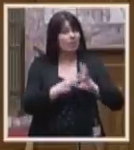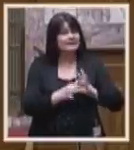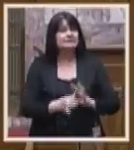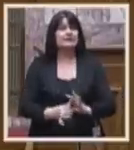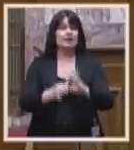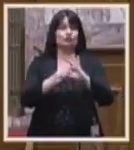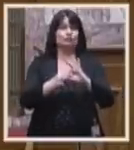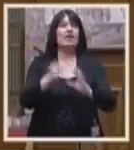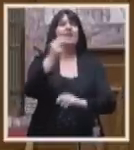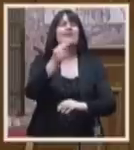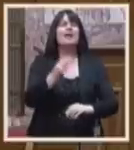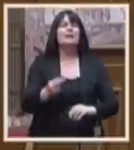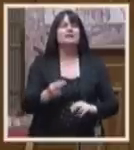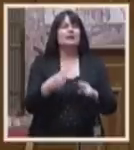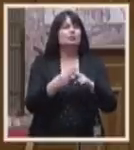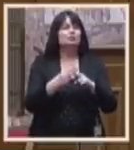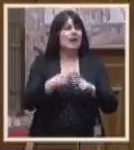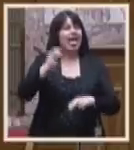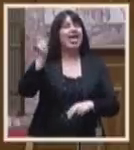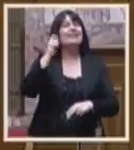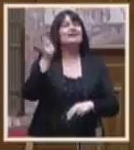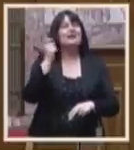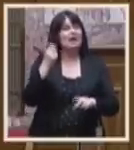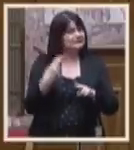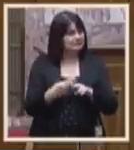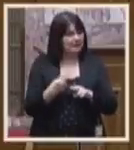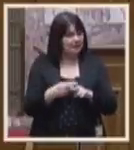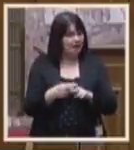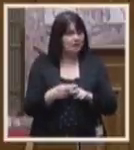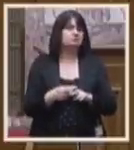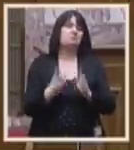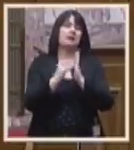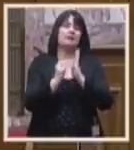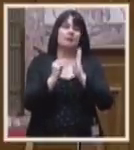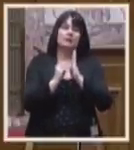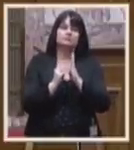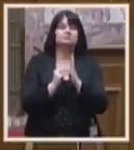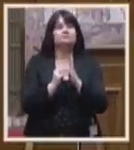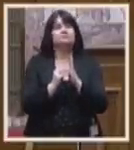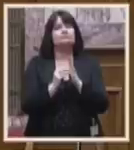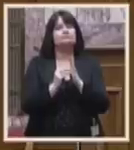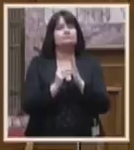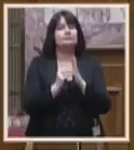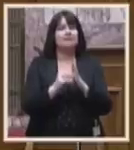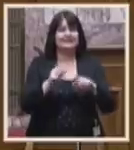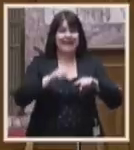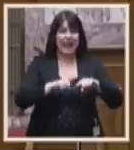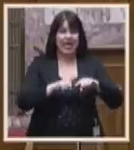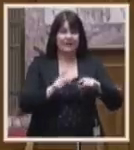εθνικά θέματα, τα μεγάλα ζητήματα της εποχής μας που αφορούν θέματα εθνικής κυριαρχίας